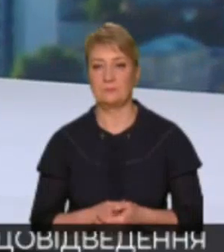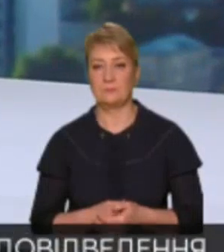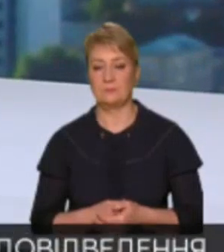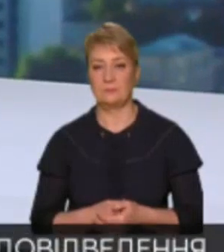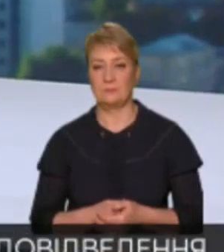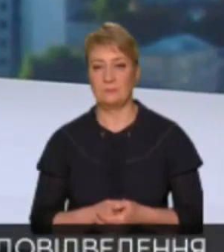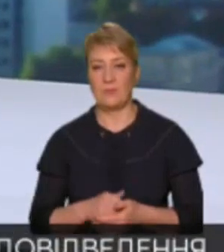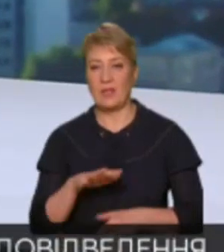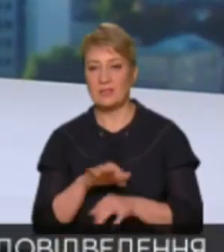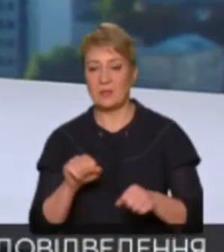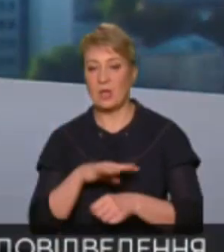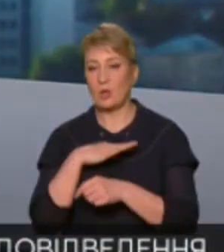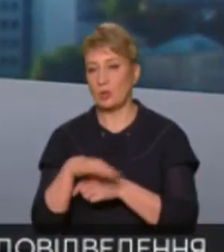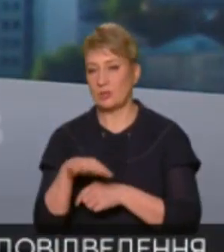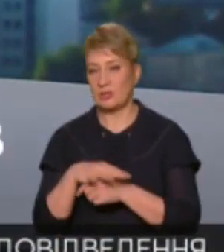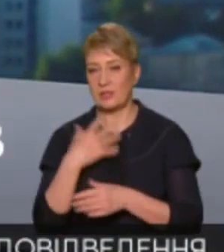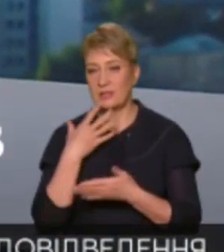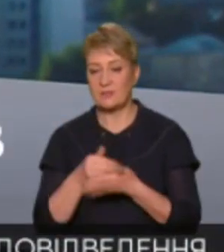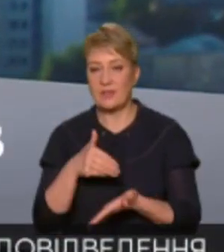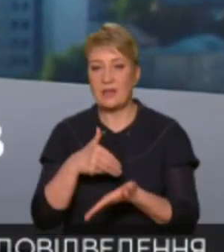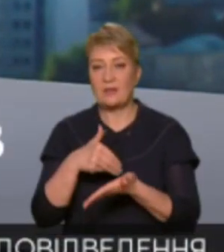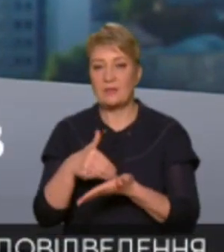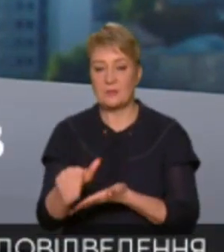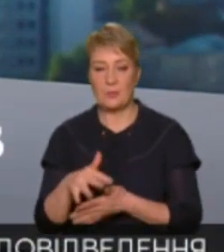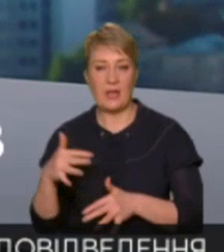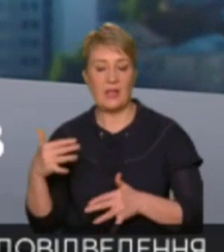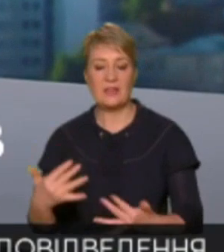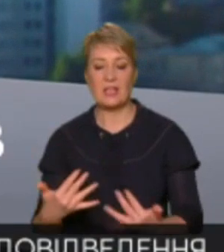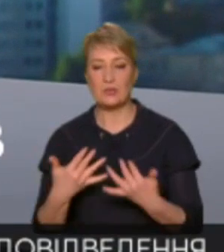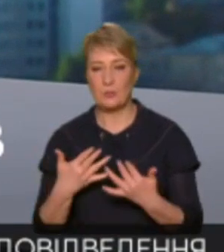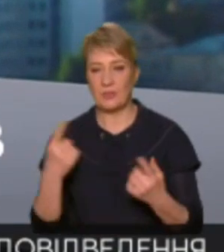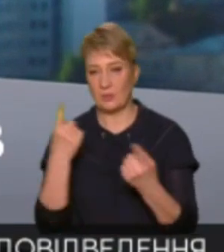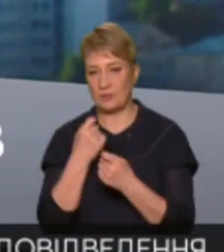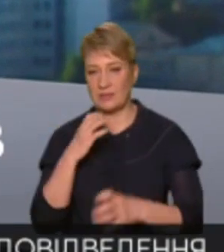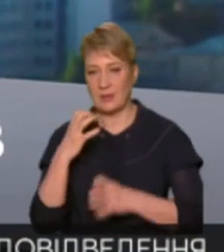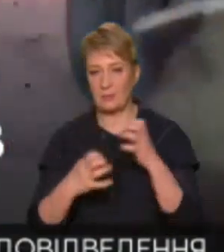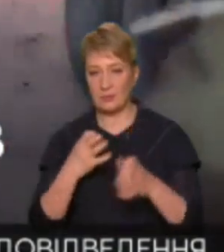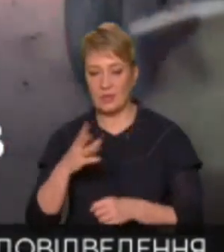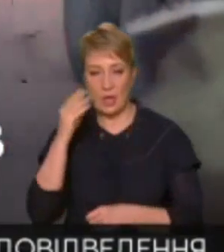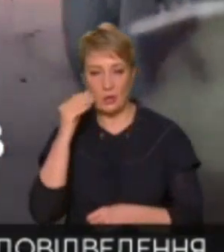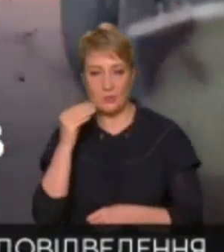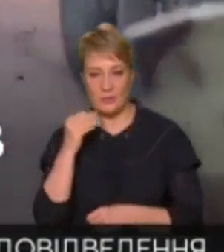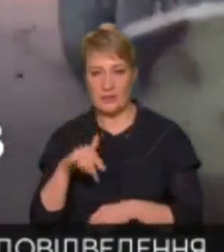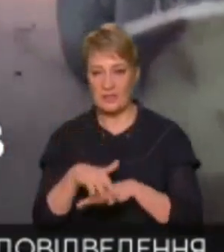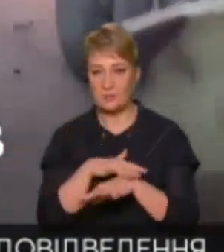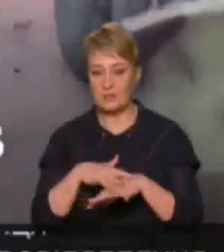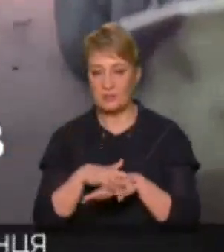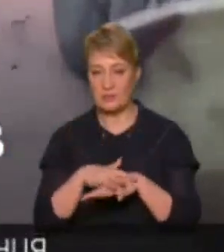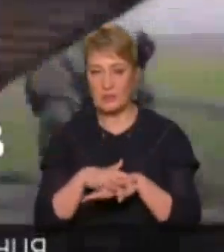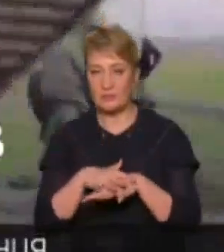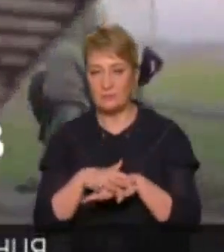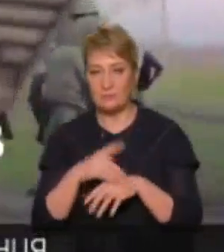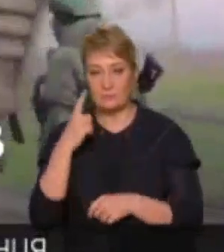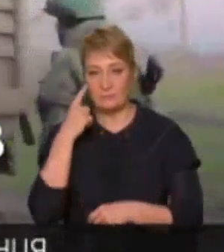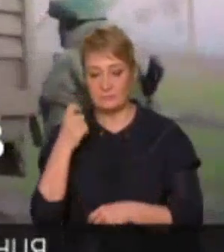Ну, загарбники розстрілюють своїх за відмову наступати. Про це повідомляє міжнародна розвідувальна спільнота «Інформнапал», посилаючись